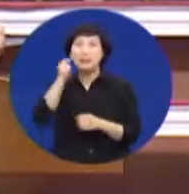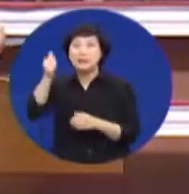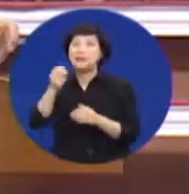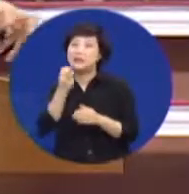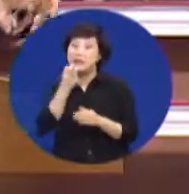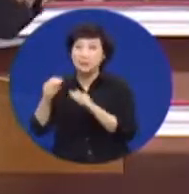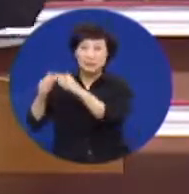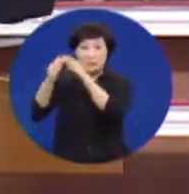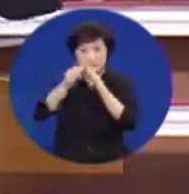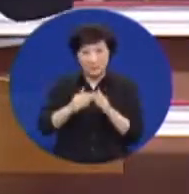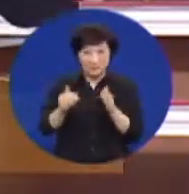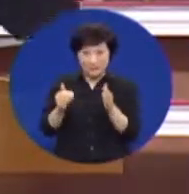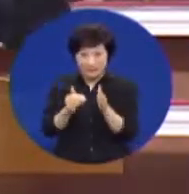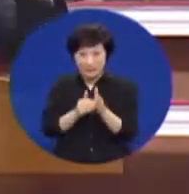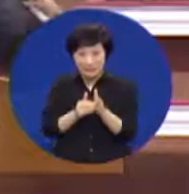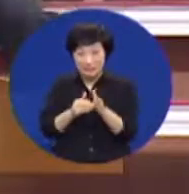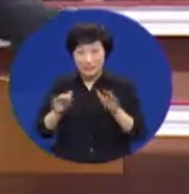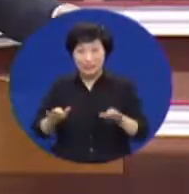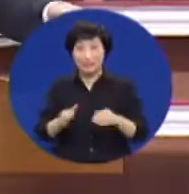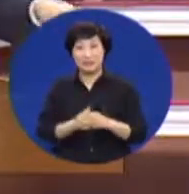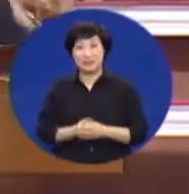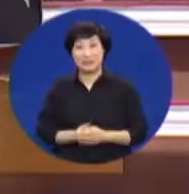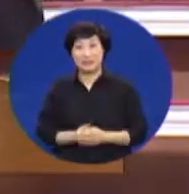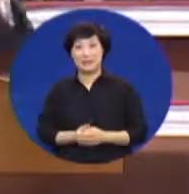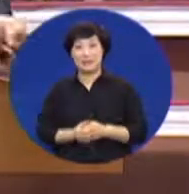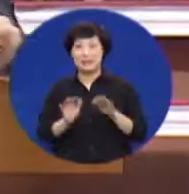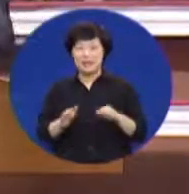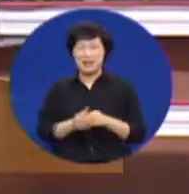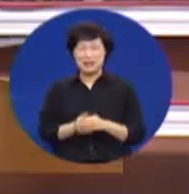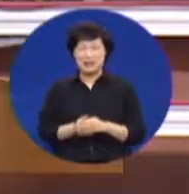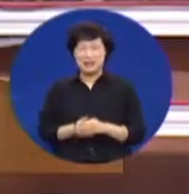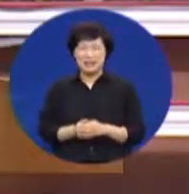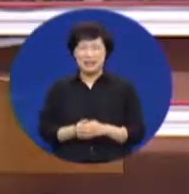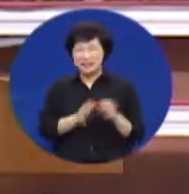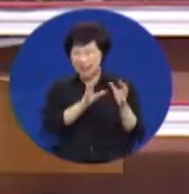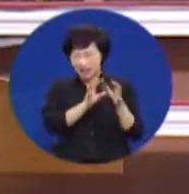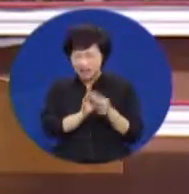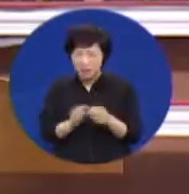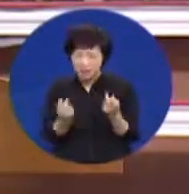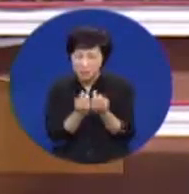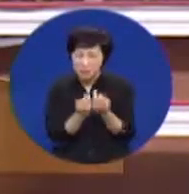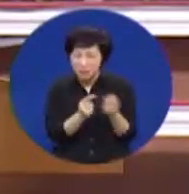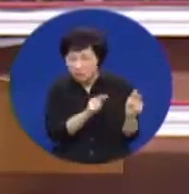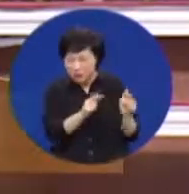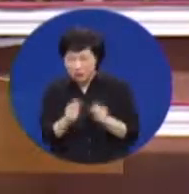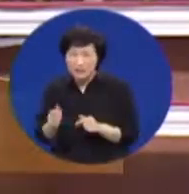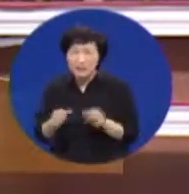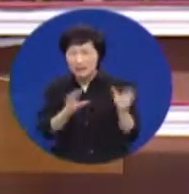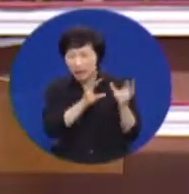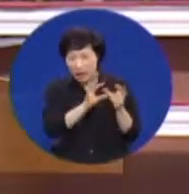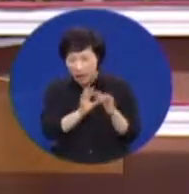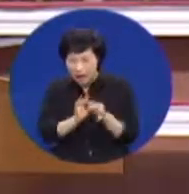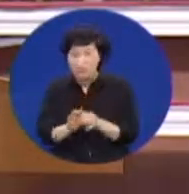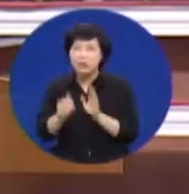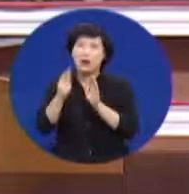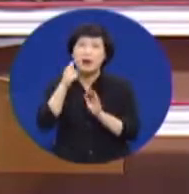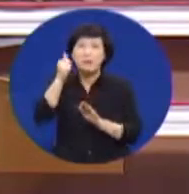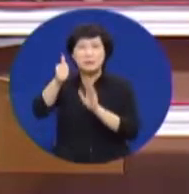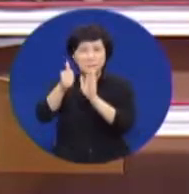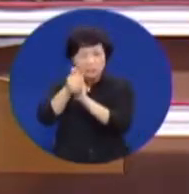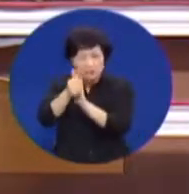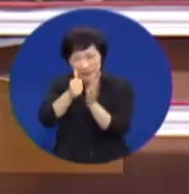와가지고 이 기도 저 기도 이 수단 저 수단 다